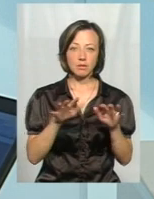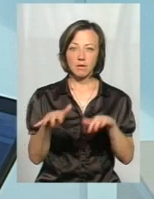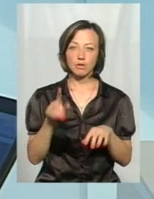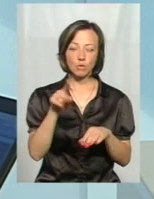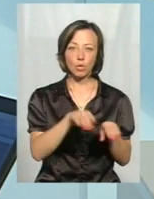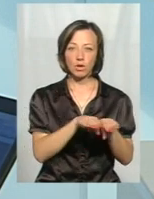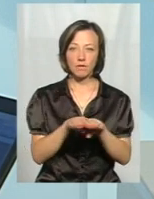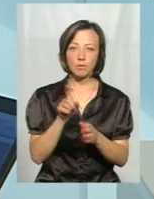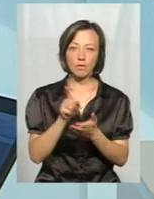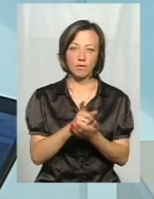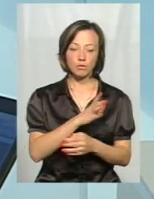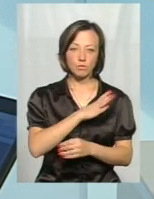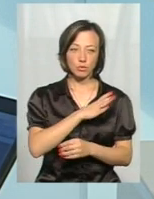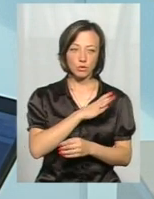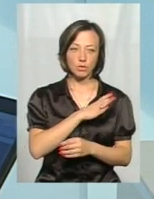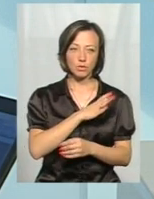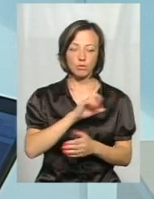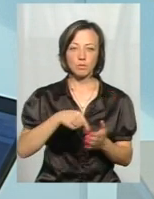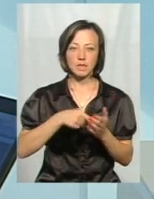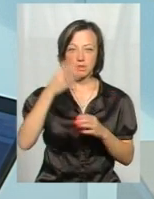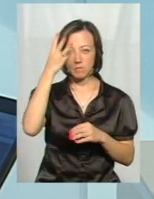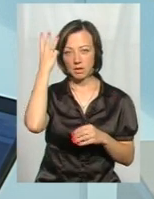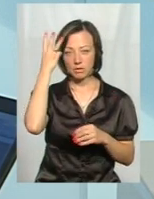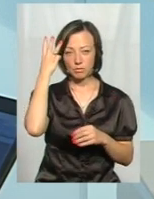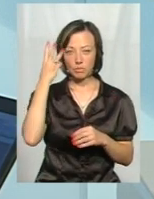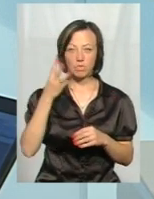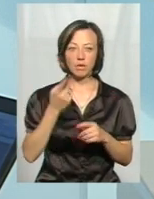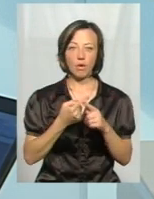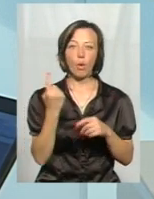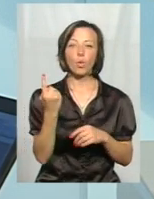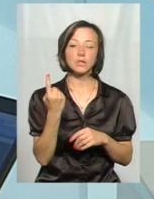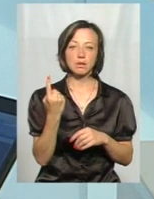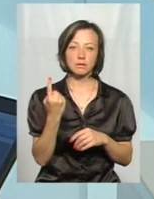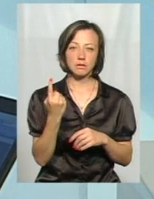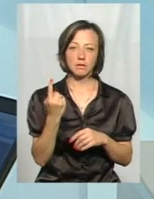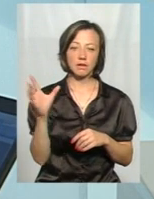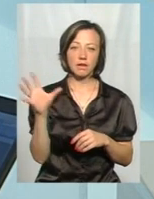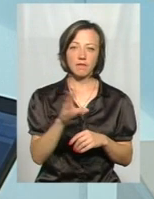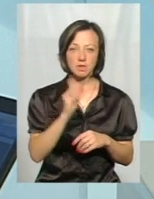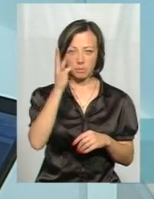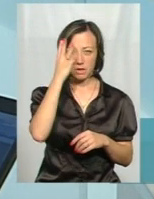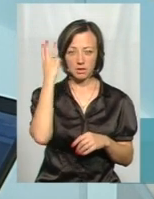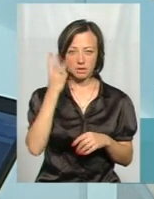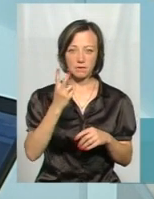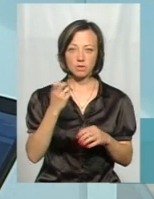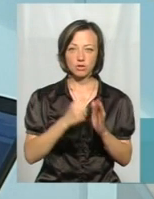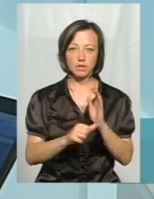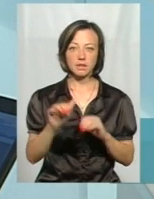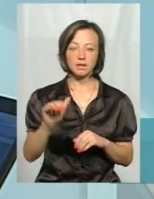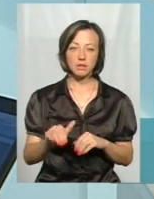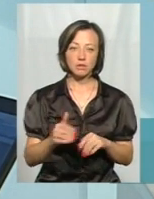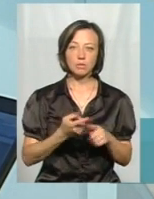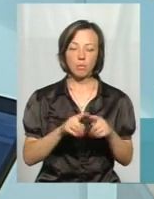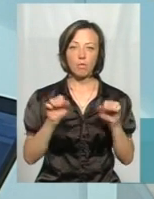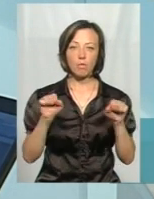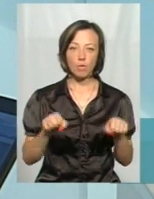рівня, який повинен бути в місті Хмельницькому. По суті, він один на весь обласний центр, на 260 тисяч. Його